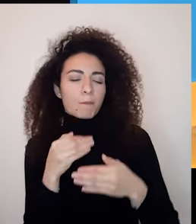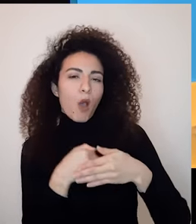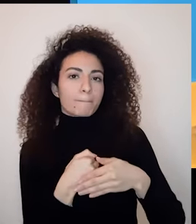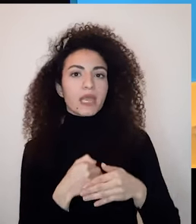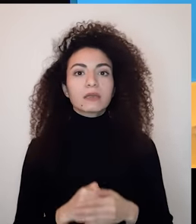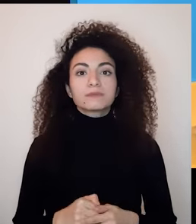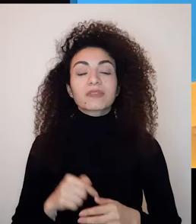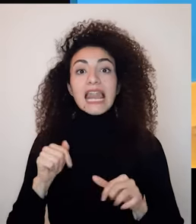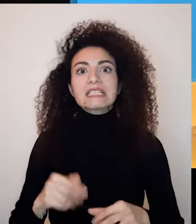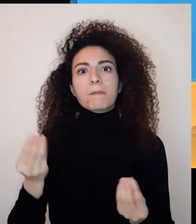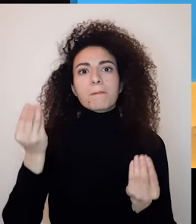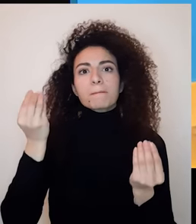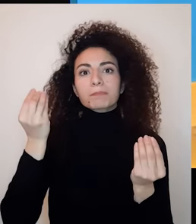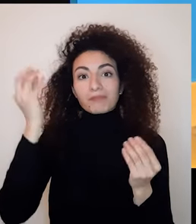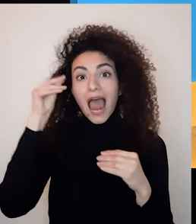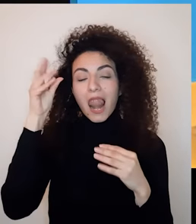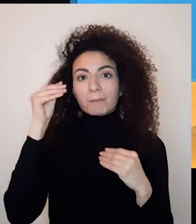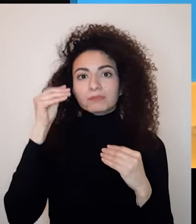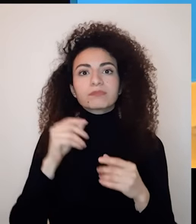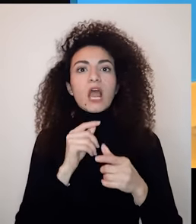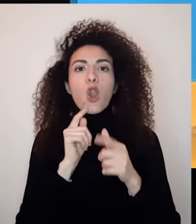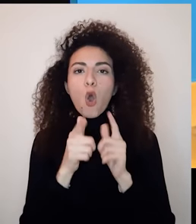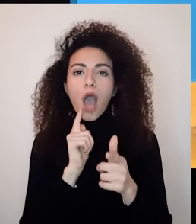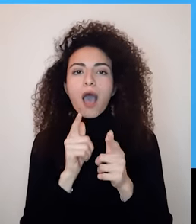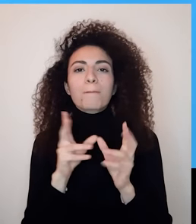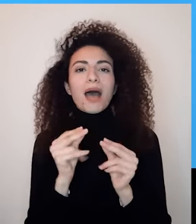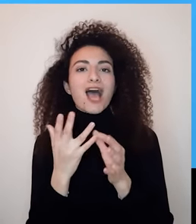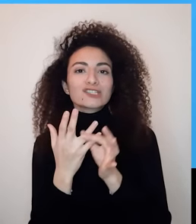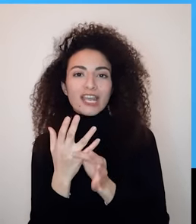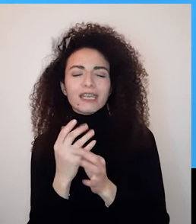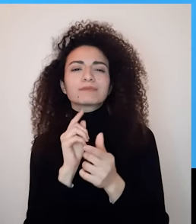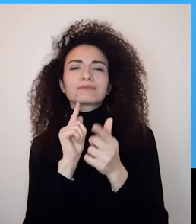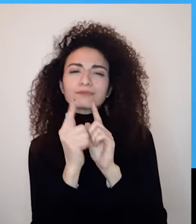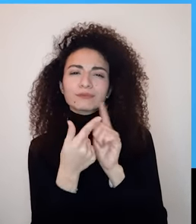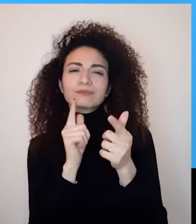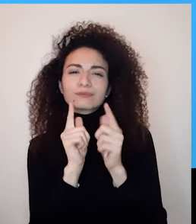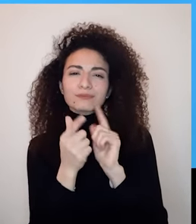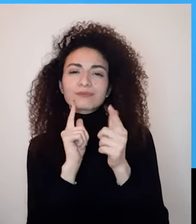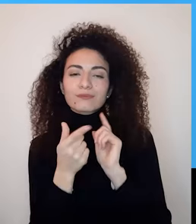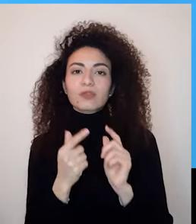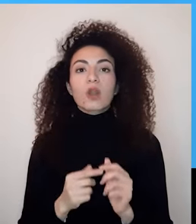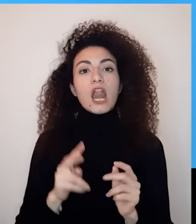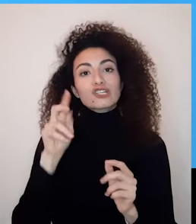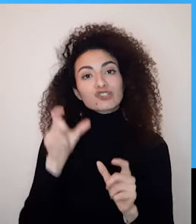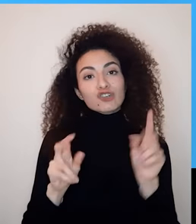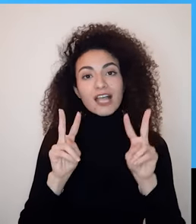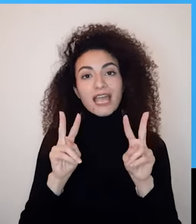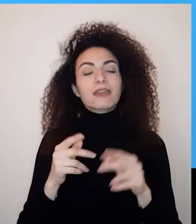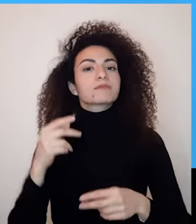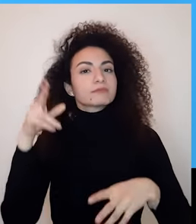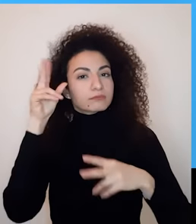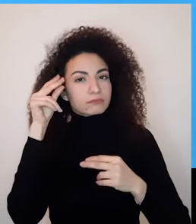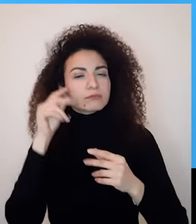عن كيف بحب أنه عبر وترجم رغبة الجنسية مع الشريك. هاللغة بتطلب مسيرة لتنضج وتترجم